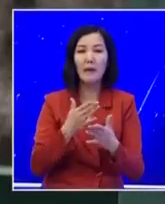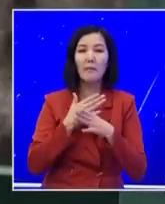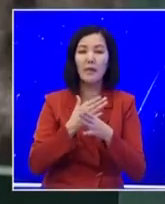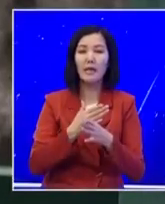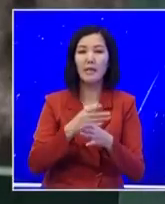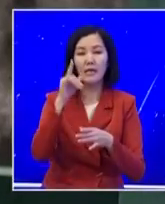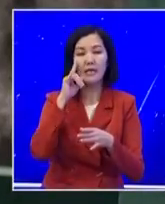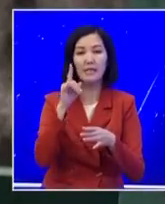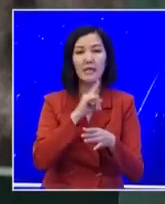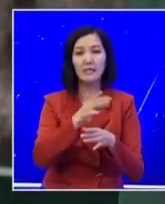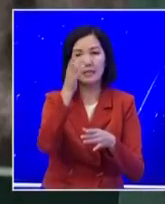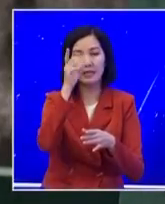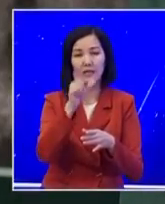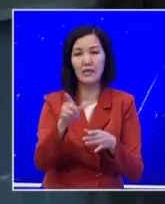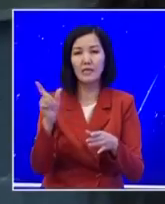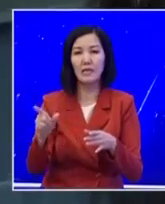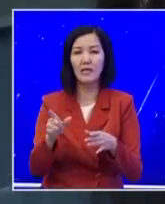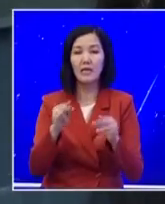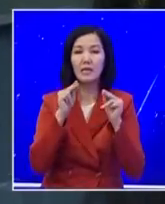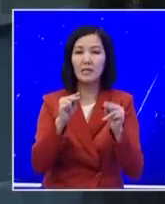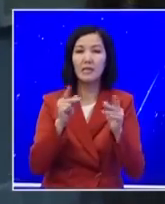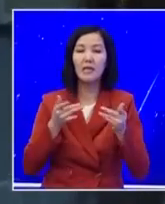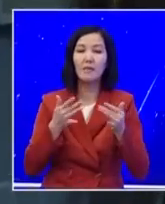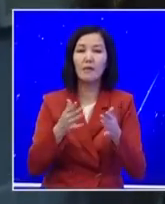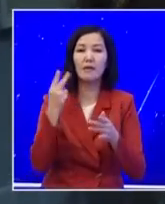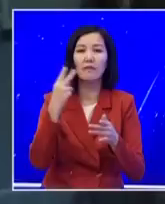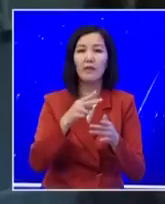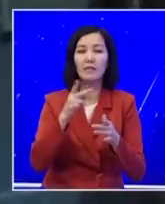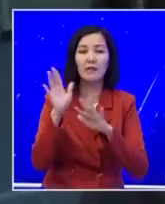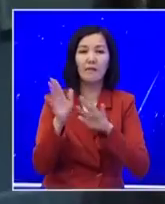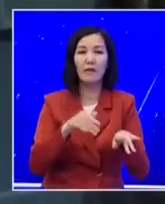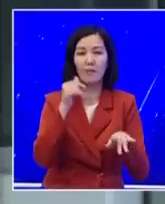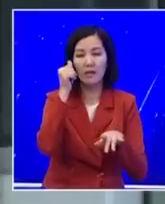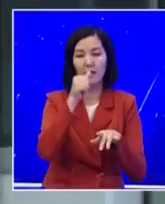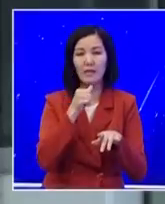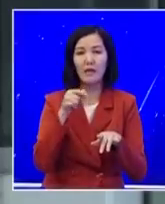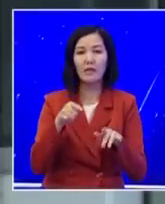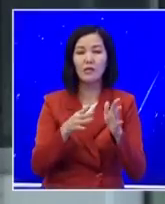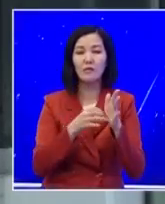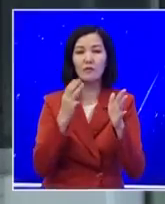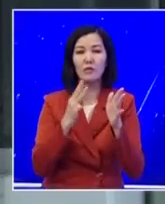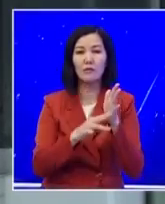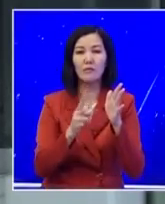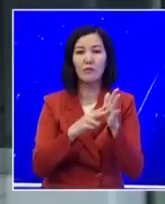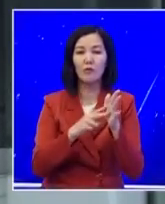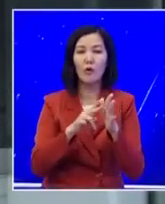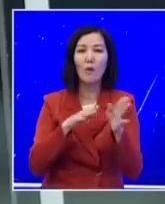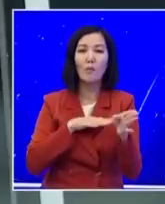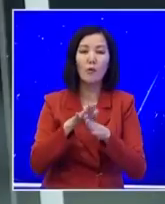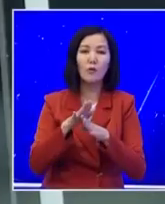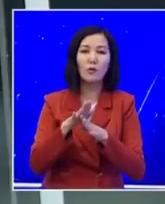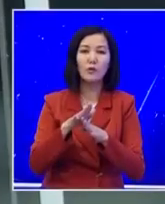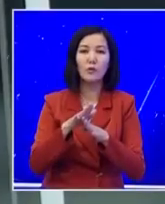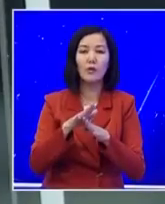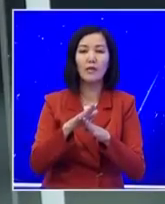казахстанской интеллигенции, требовавшей справедливости, спустя 20 лет, в 1957 году, он был полностью реабилитирован. Все